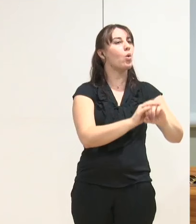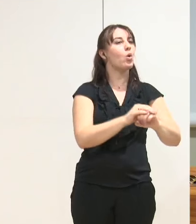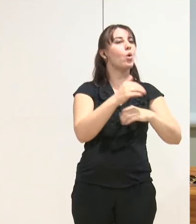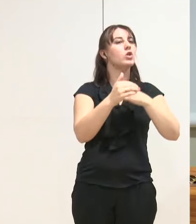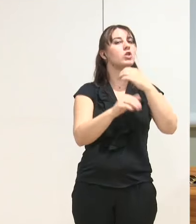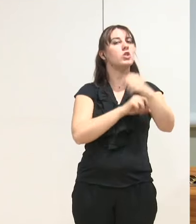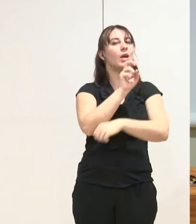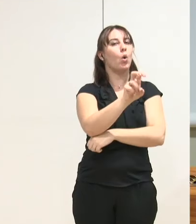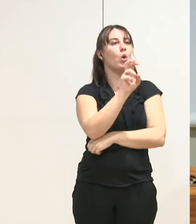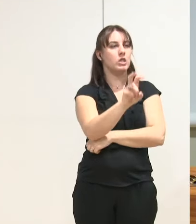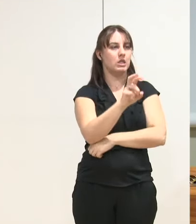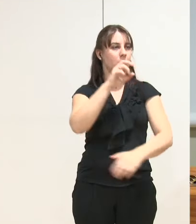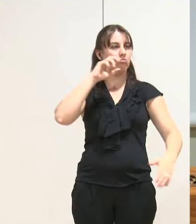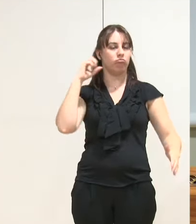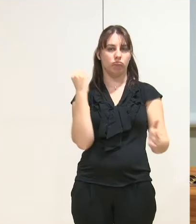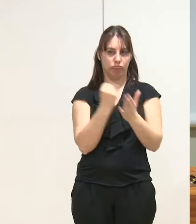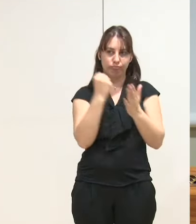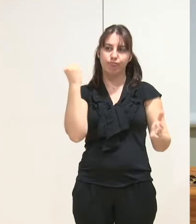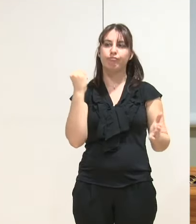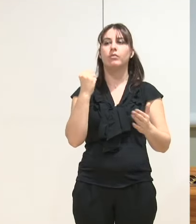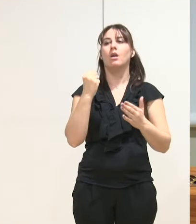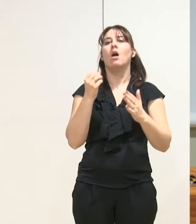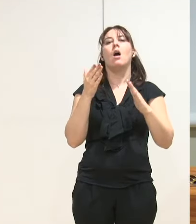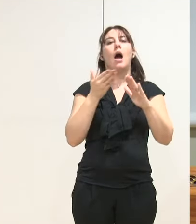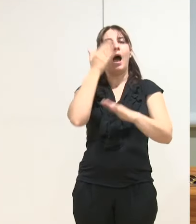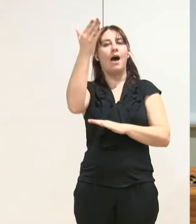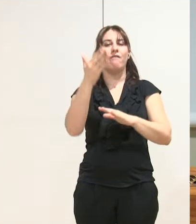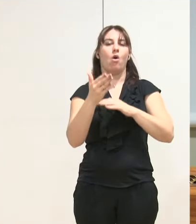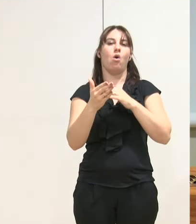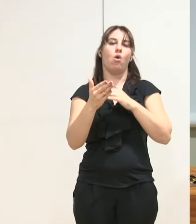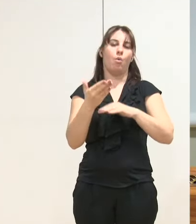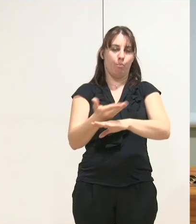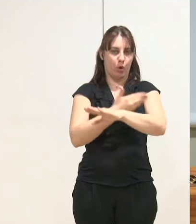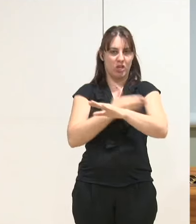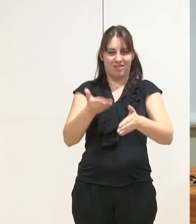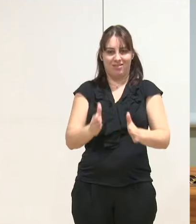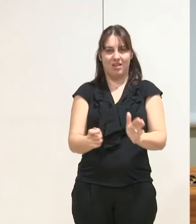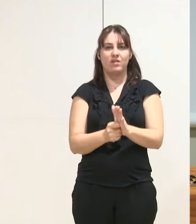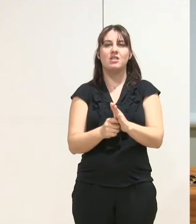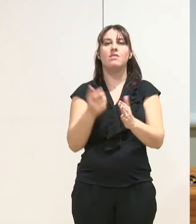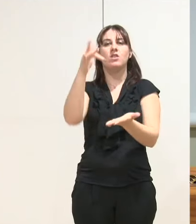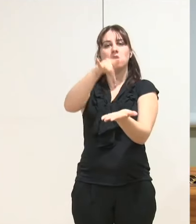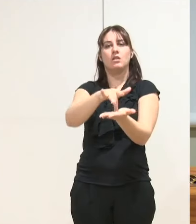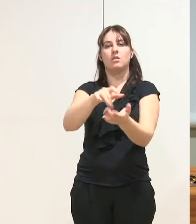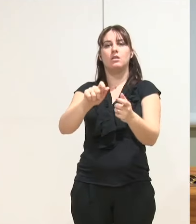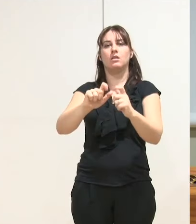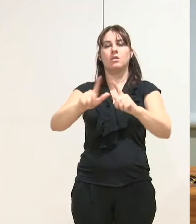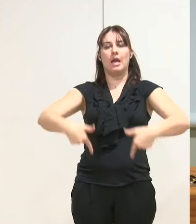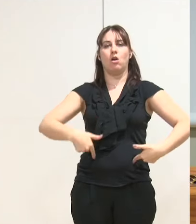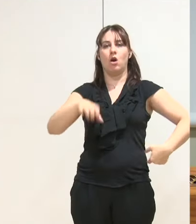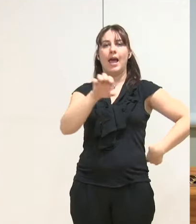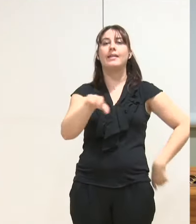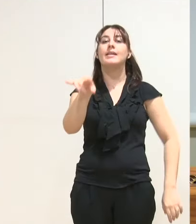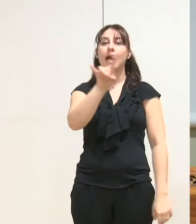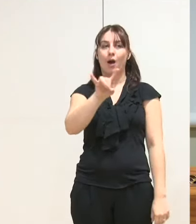les écologistes cette délibération portant sur l'avantprjet définitif de l'école sur le site Ernest et donc adopté